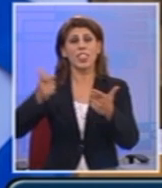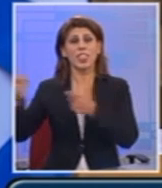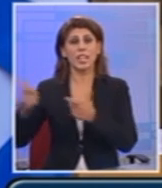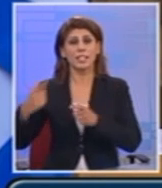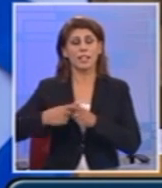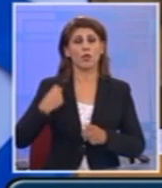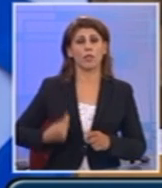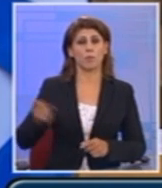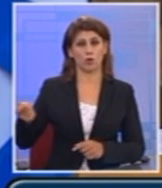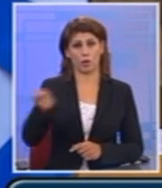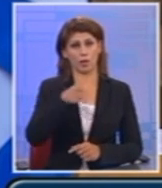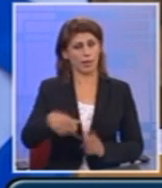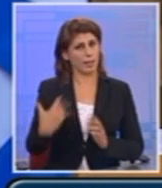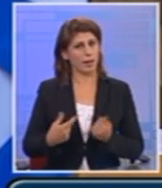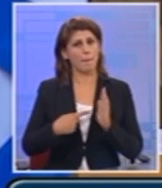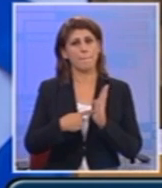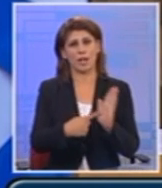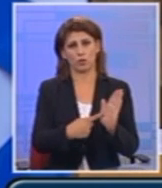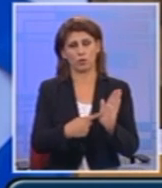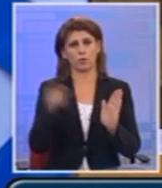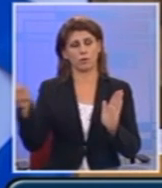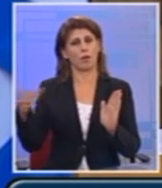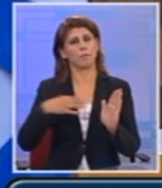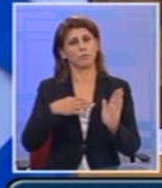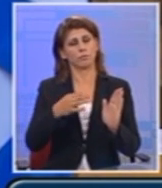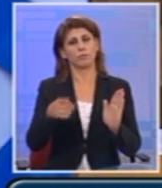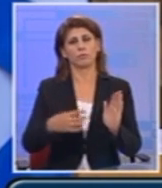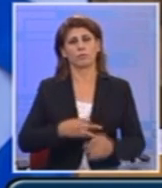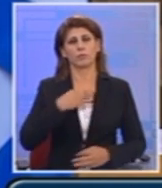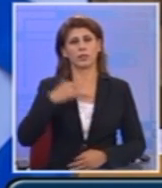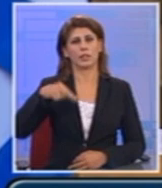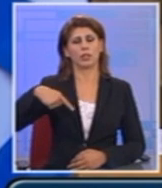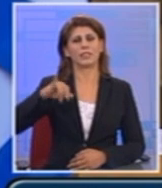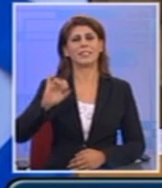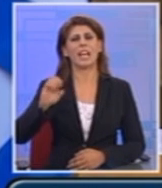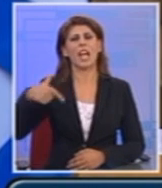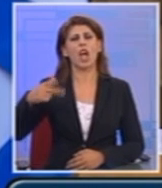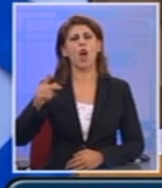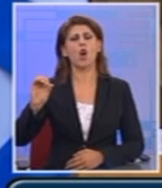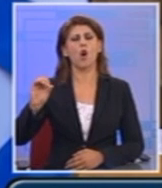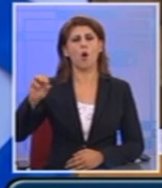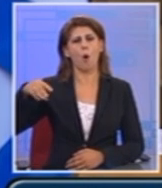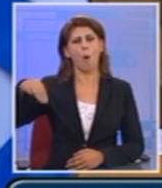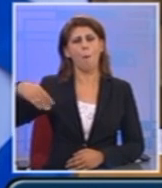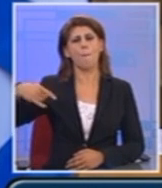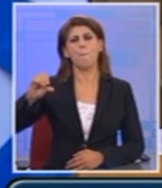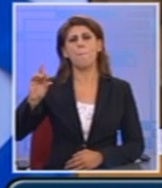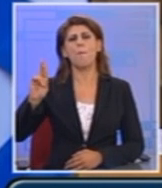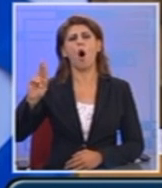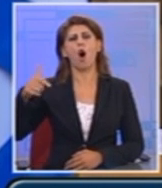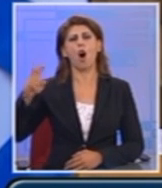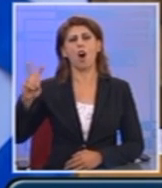είχαμε την παρουσίαση εκ μέρους του κυρίου diego bha ε και τέλος